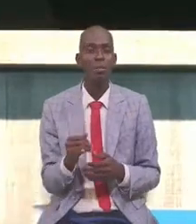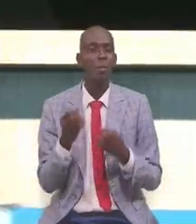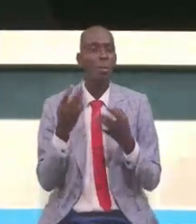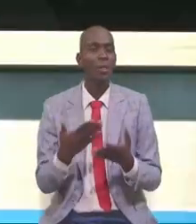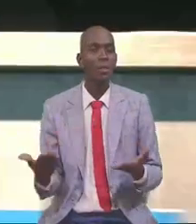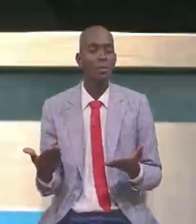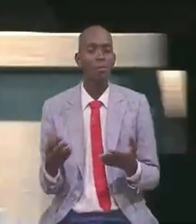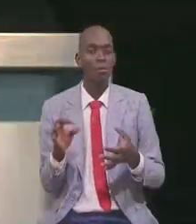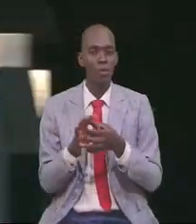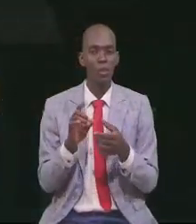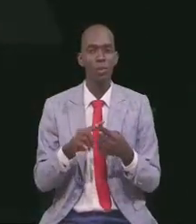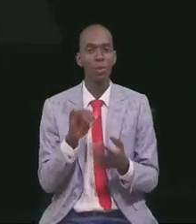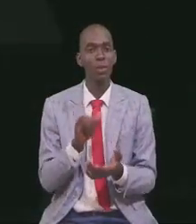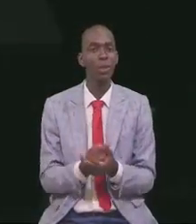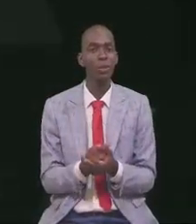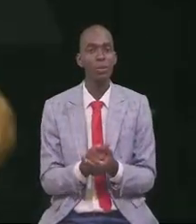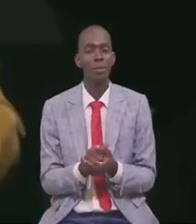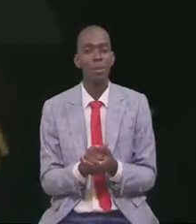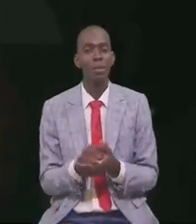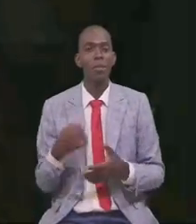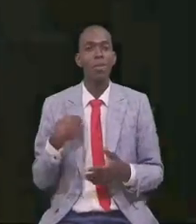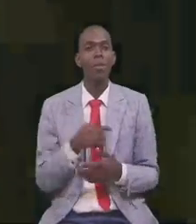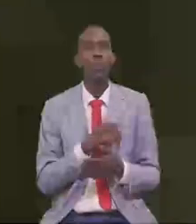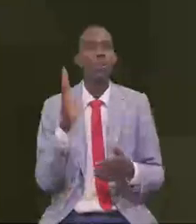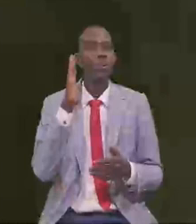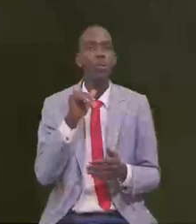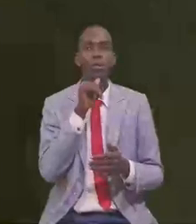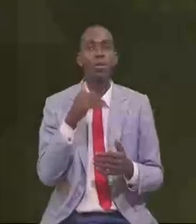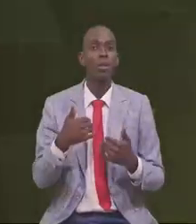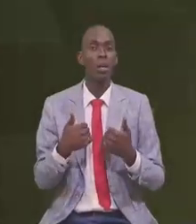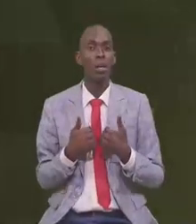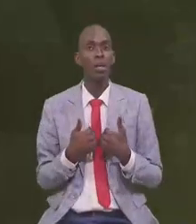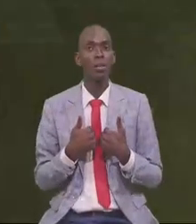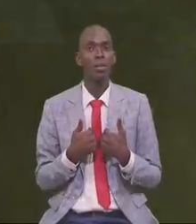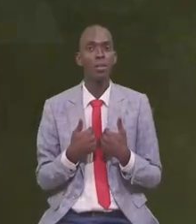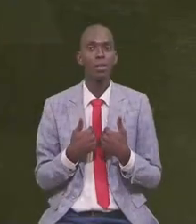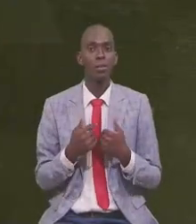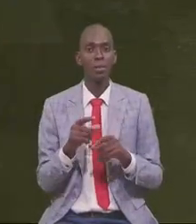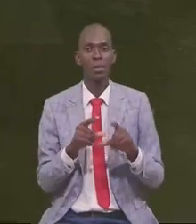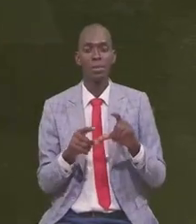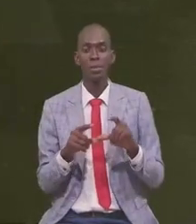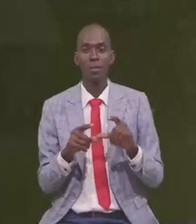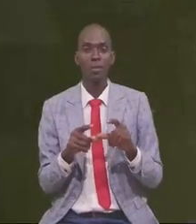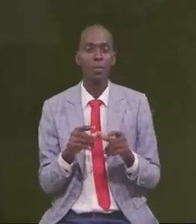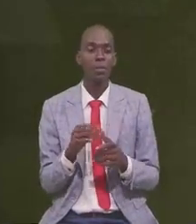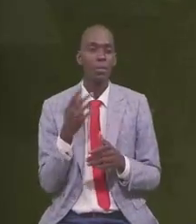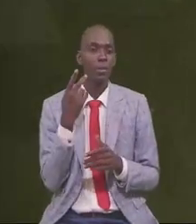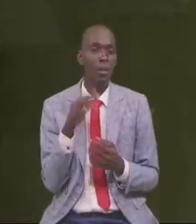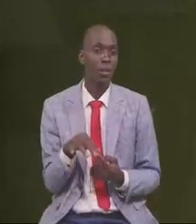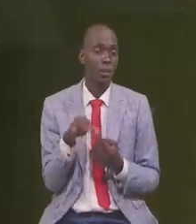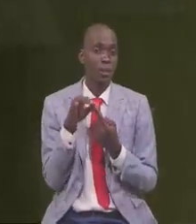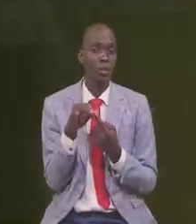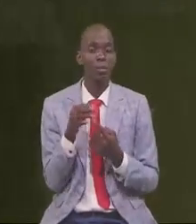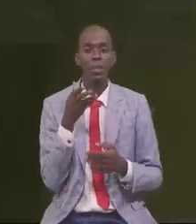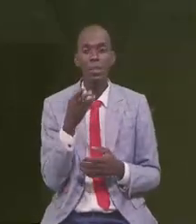cela. Vous n'aurez pas le contact avec le ciel à moins qu'il y ait